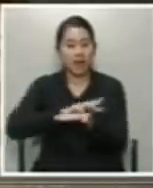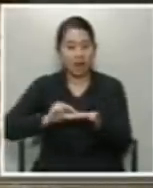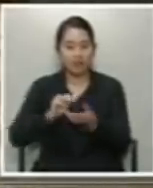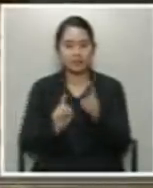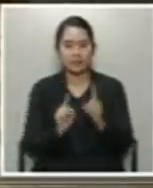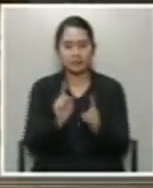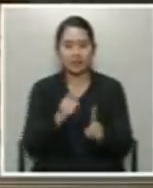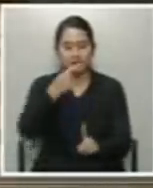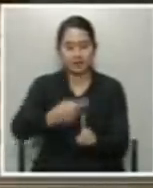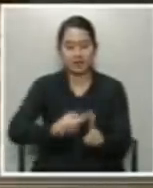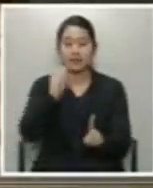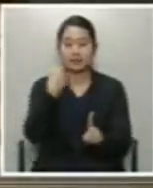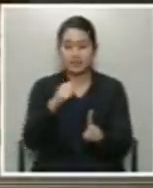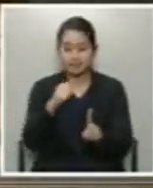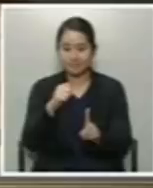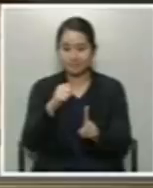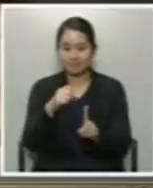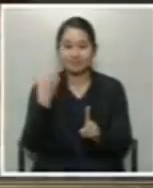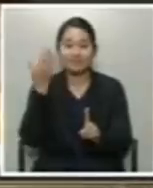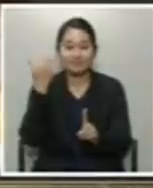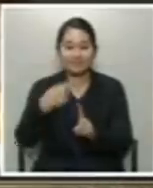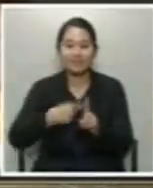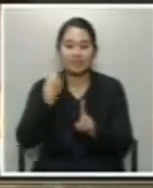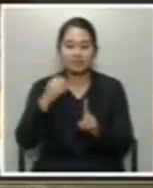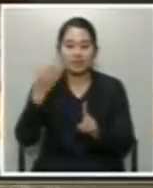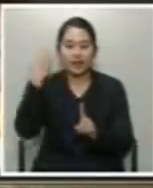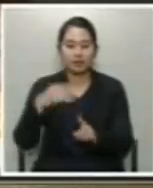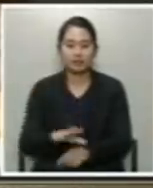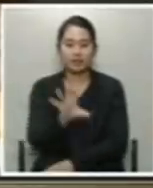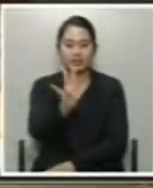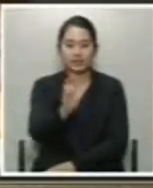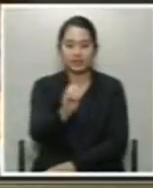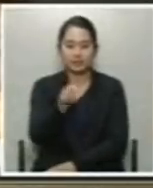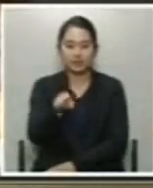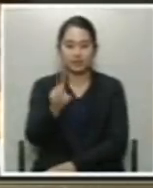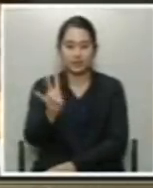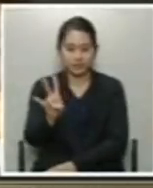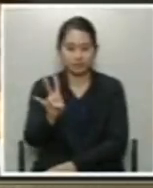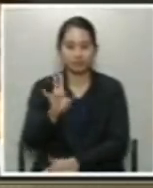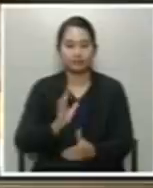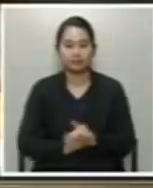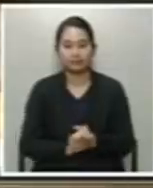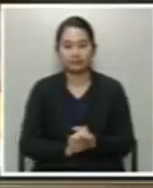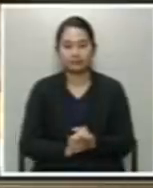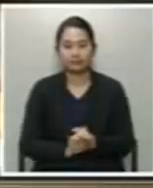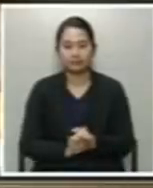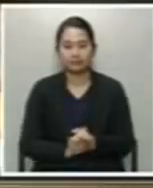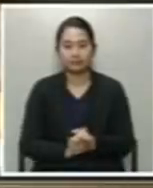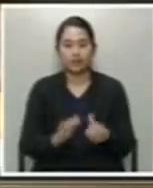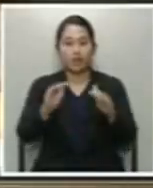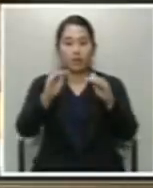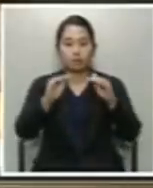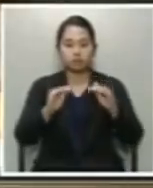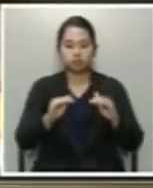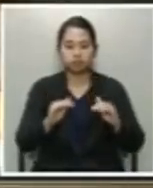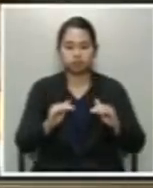เดือนตุลาคมที่ผ่านมาอยู่ที่ 70.7 ปรับลดลงเป็นเดือนที่